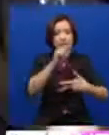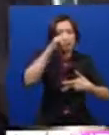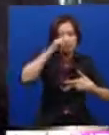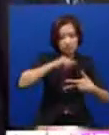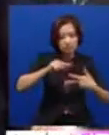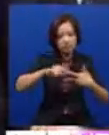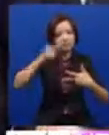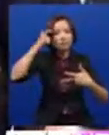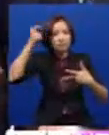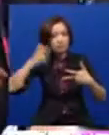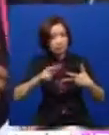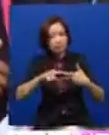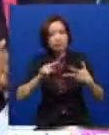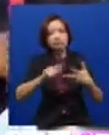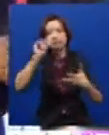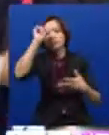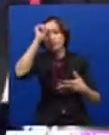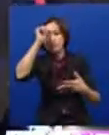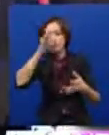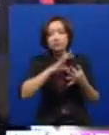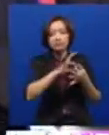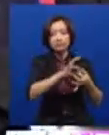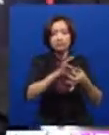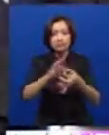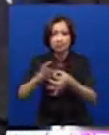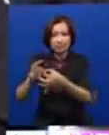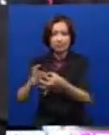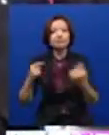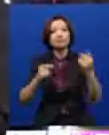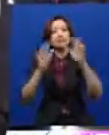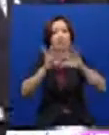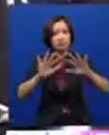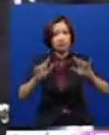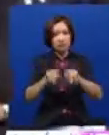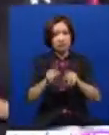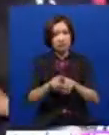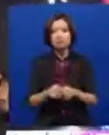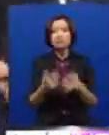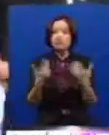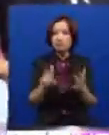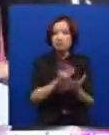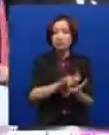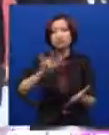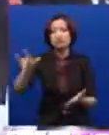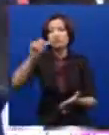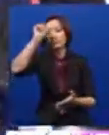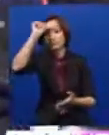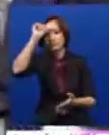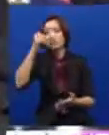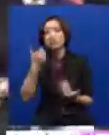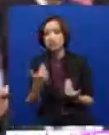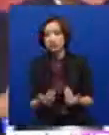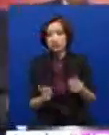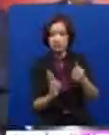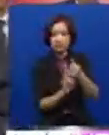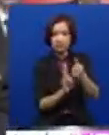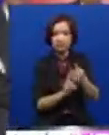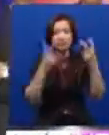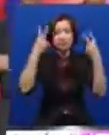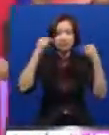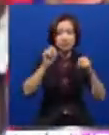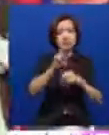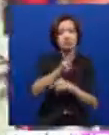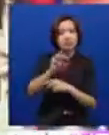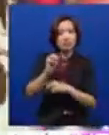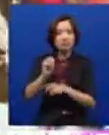เพื่อเป็นการส่งเสริมความเชื่อมโยงระหว่างอินเดียกับอาเซียนแต่ระหว่างการเดินทางเย็นอินเดียรองนายกรัฐมนตรีและ